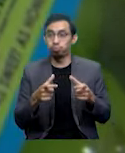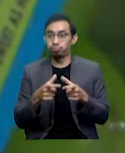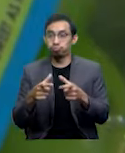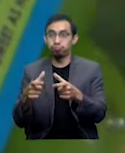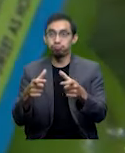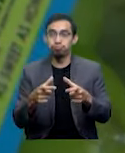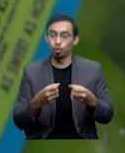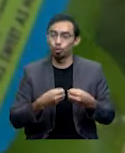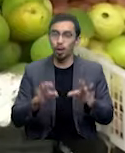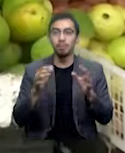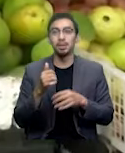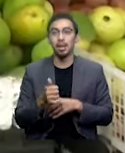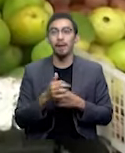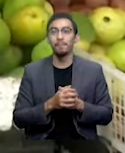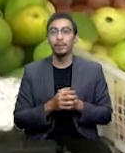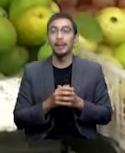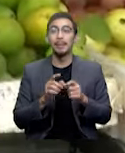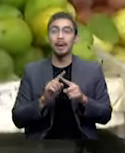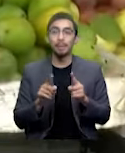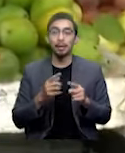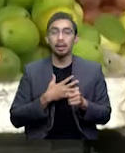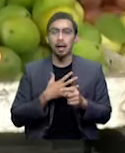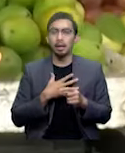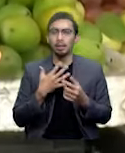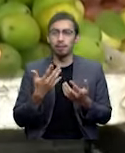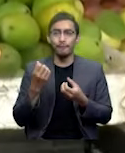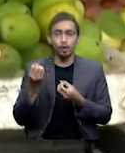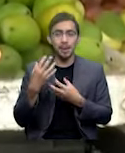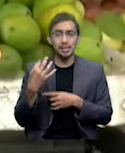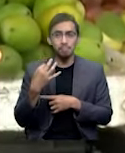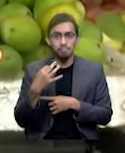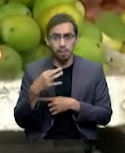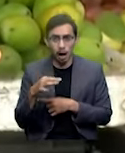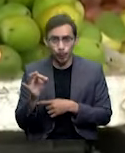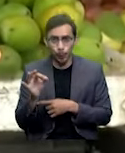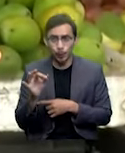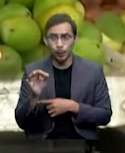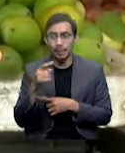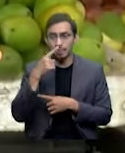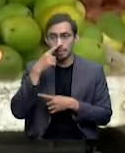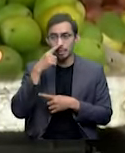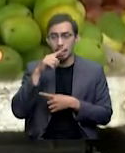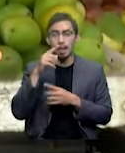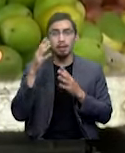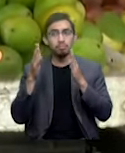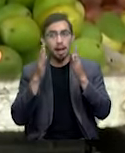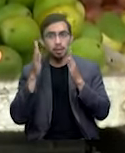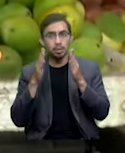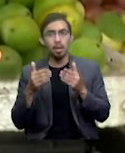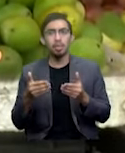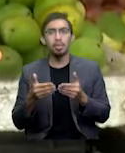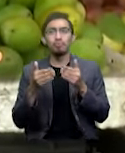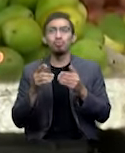Namun pemirsa, yang cukup menggemparkan adalah kabar yang beredar baru-baru ini bahwa Thailand dan Malaysia menemukan bahwa